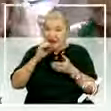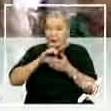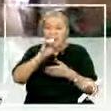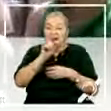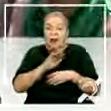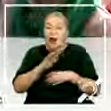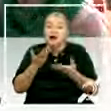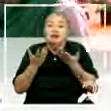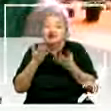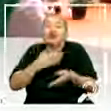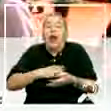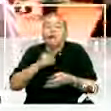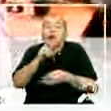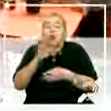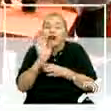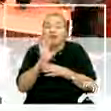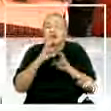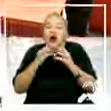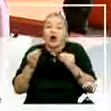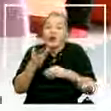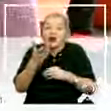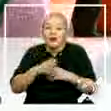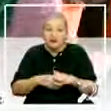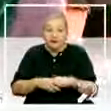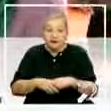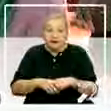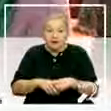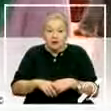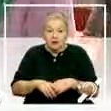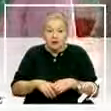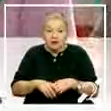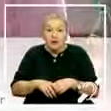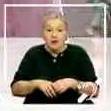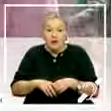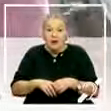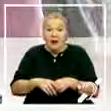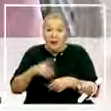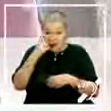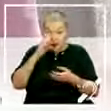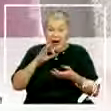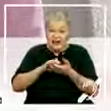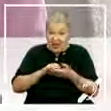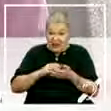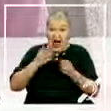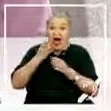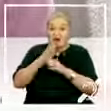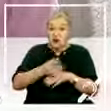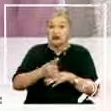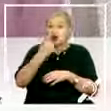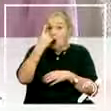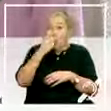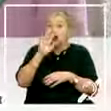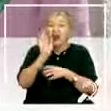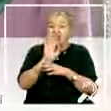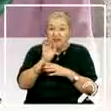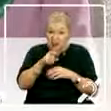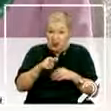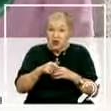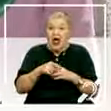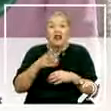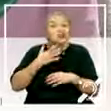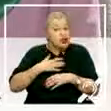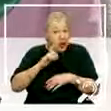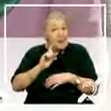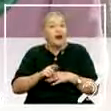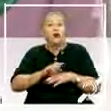ce le-a plăcut la televiziunea română. Ia ziceți-ne nouă ce v-a plăcut. Am fost prima dată la o televiziune și mi-a